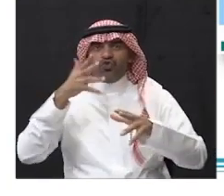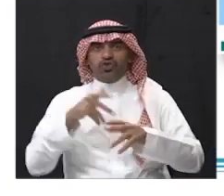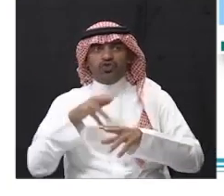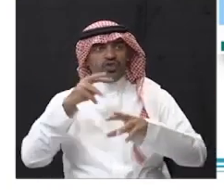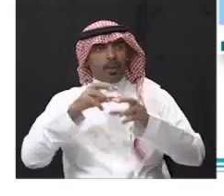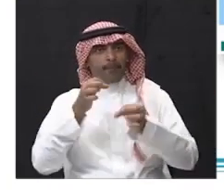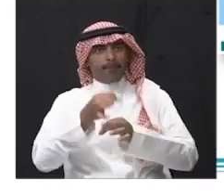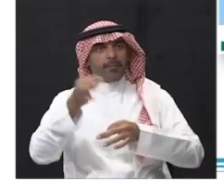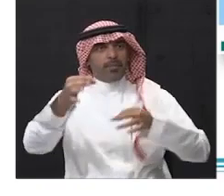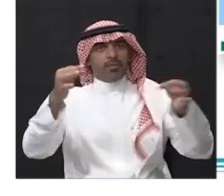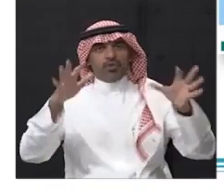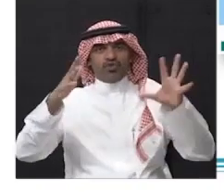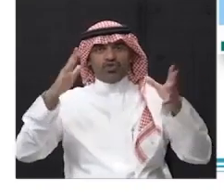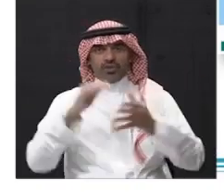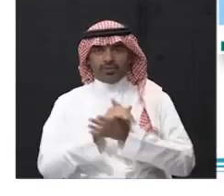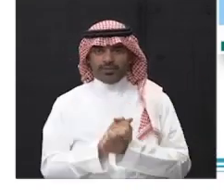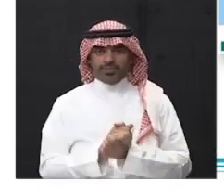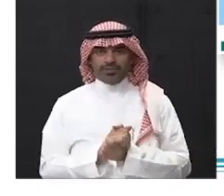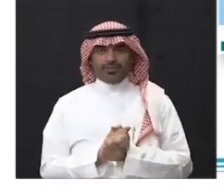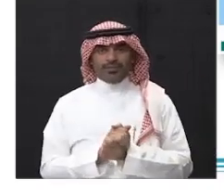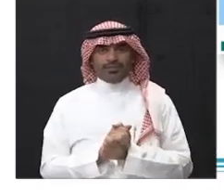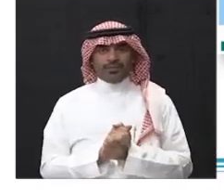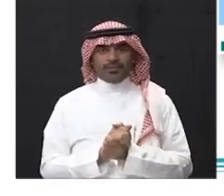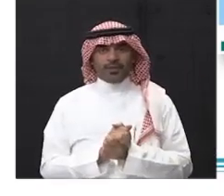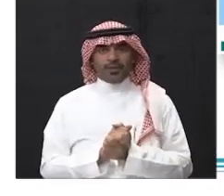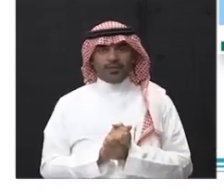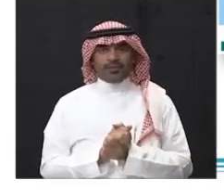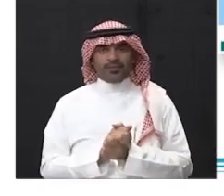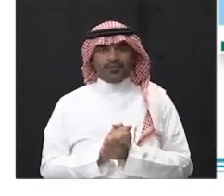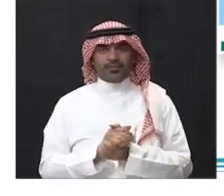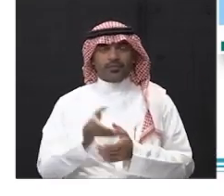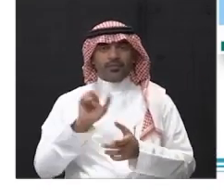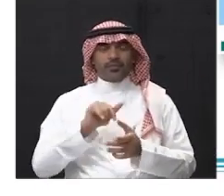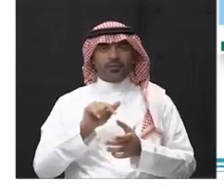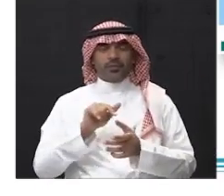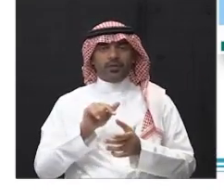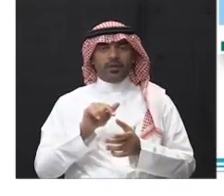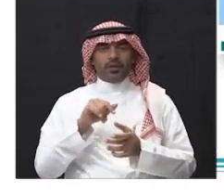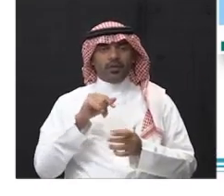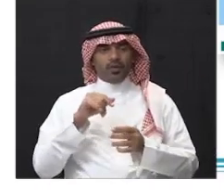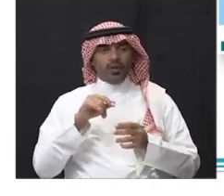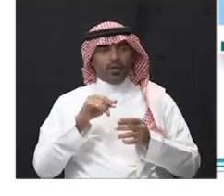البعوث البحرية لاكتشاف ساحل إفريقيا الغربي،